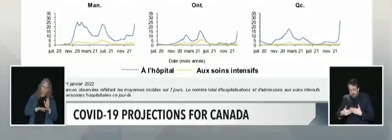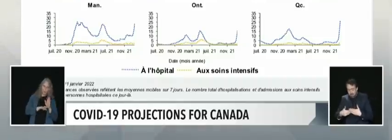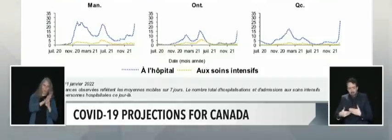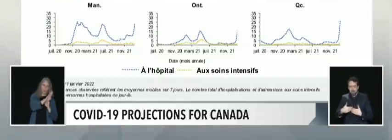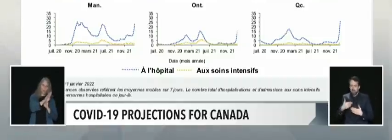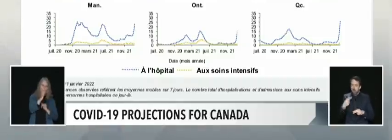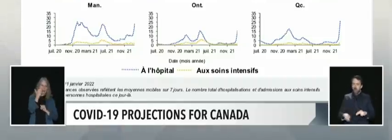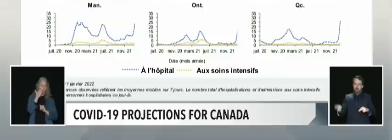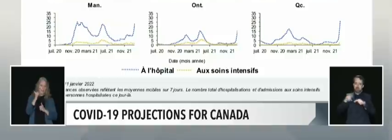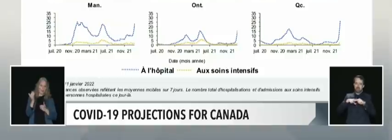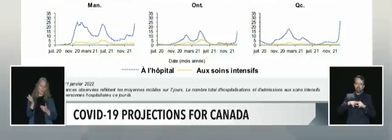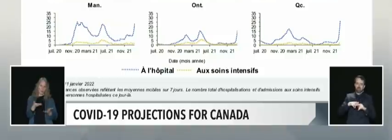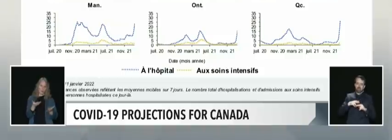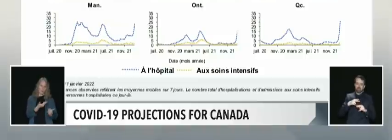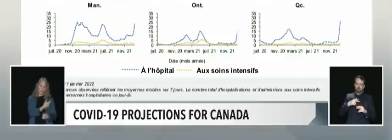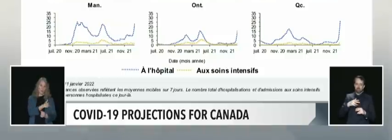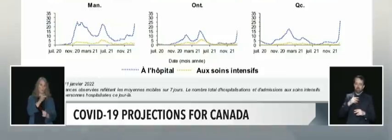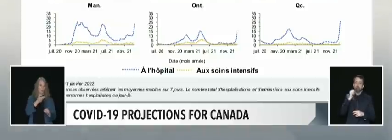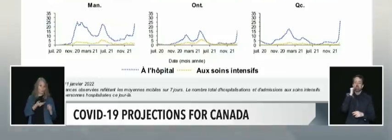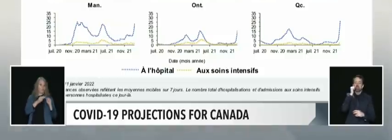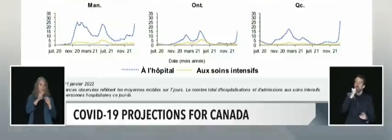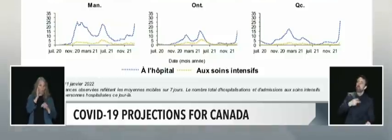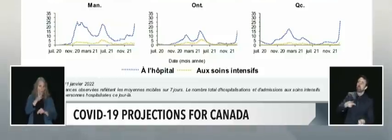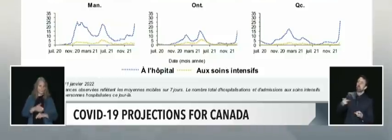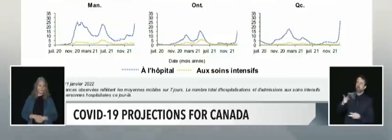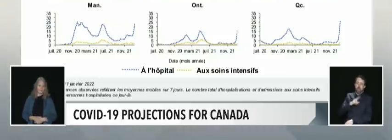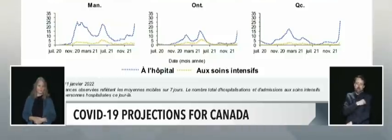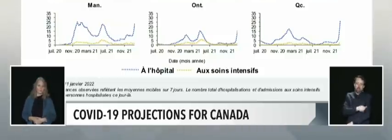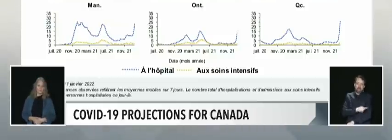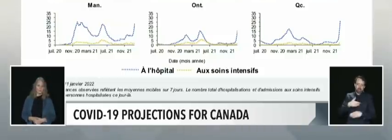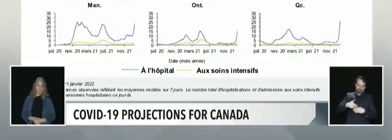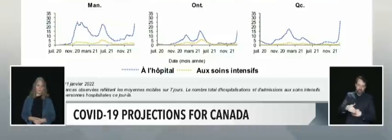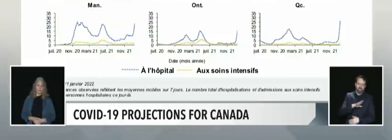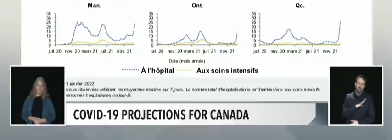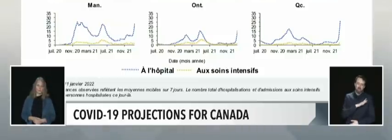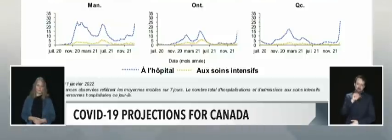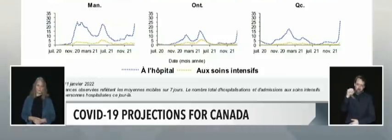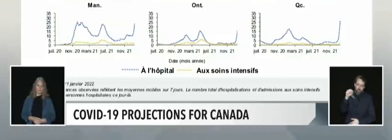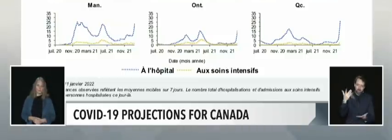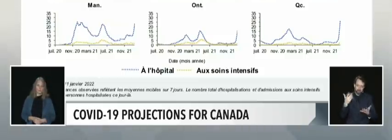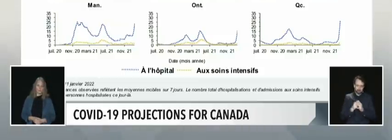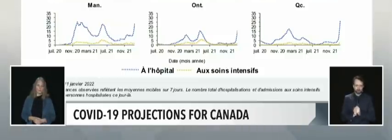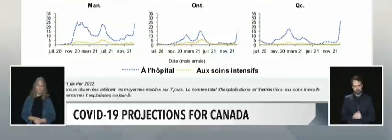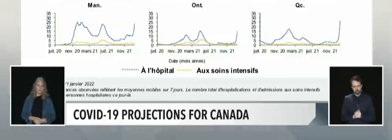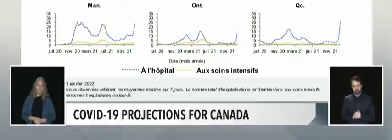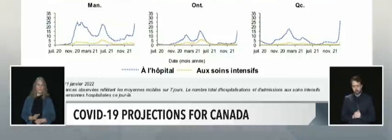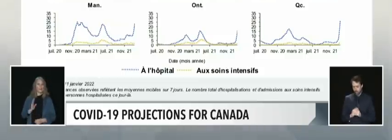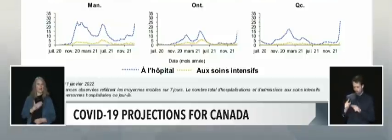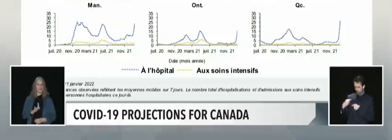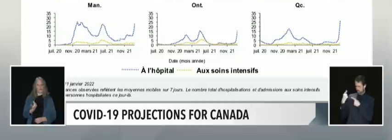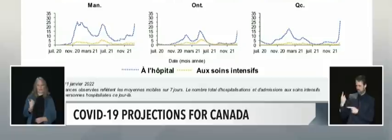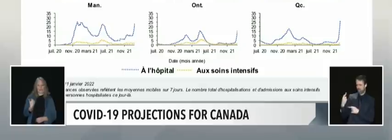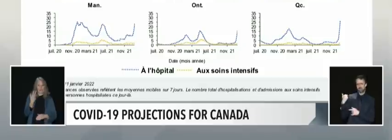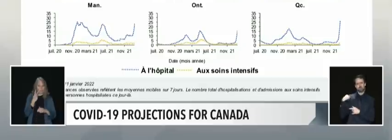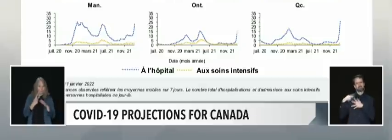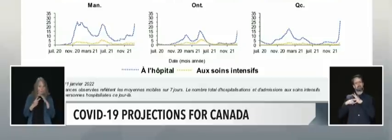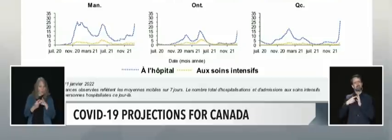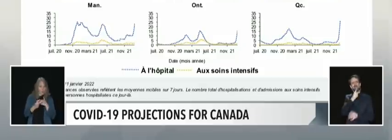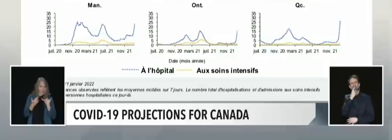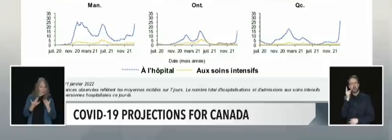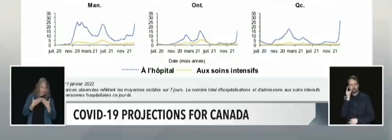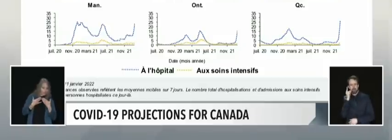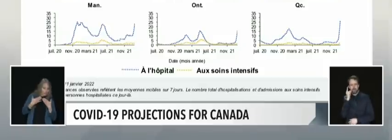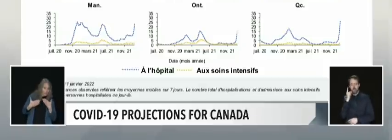quotidien d'hospitalisation au cours des prochaines semaines. Depuis notre dernière mise à jour, le nombre de personnes